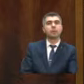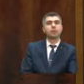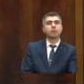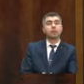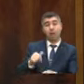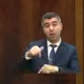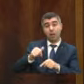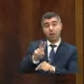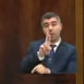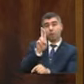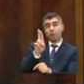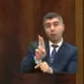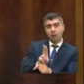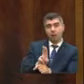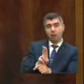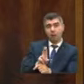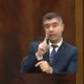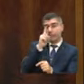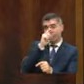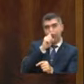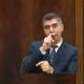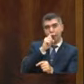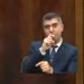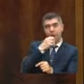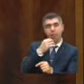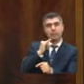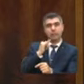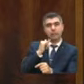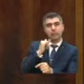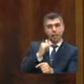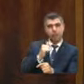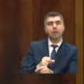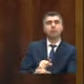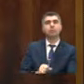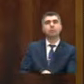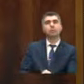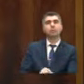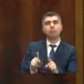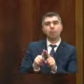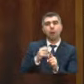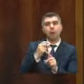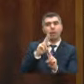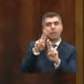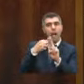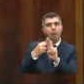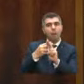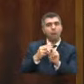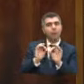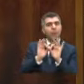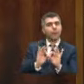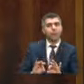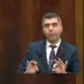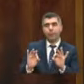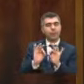أسئلة مقلقة لا تفارقنا حينما لا نجد الصدى الجيد والترجمة